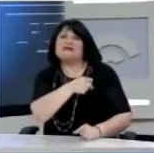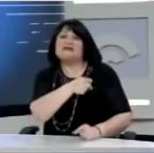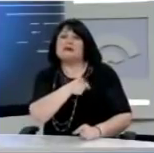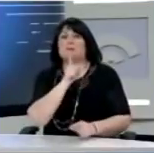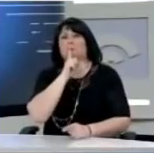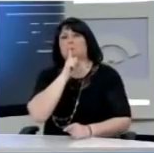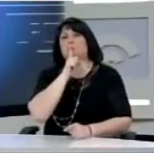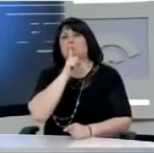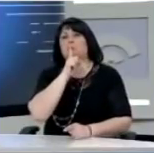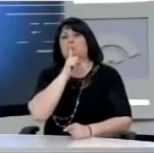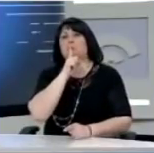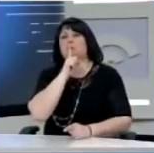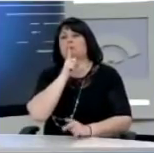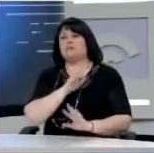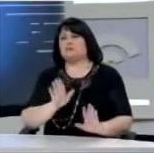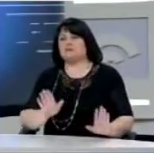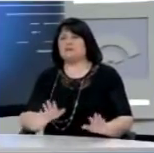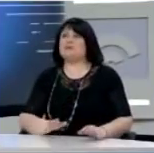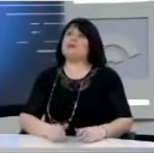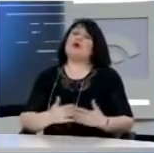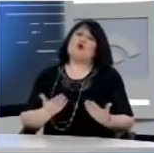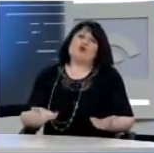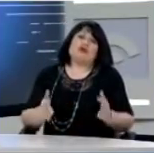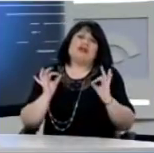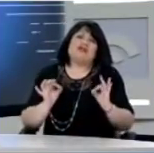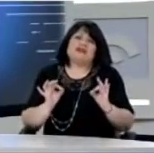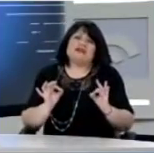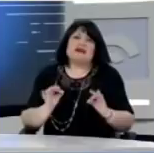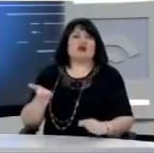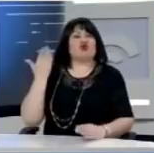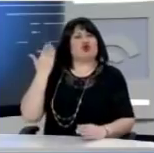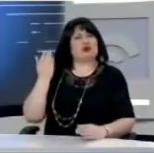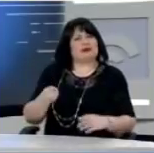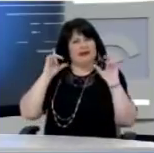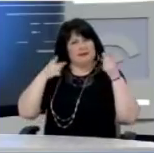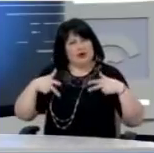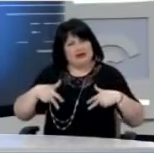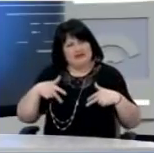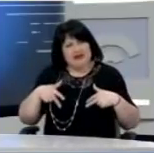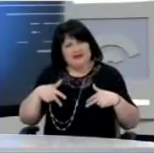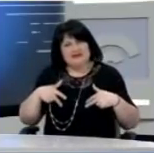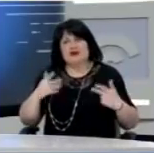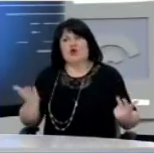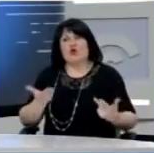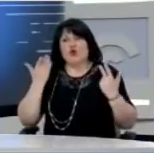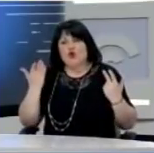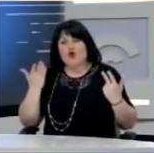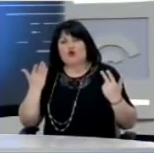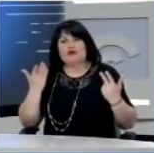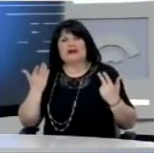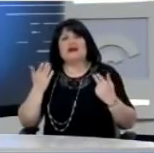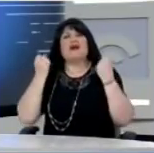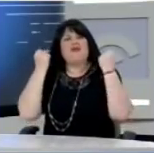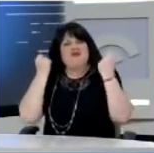όμως. Ούτε φυσικά, πάλι επί των ημερών σας, όταν βαρεπινίτες